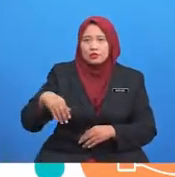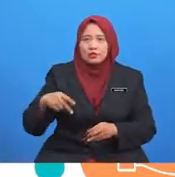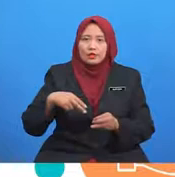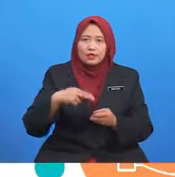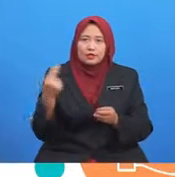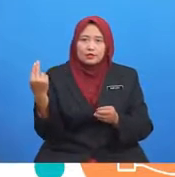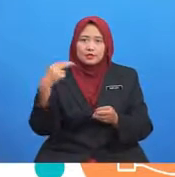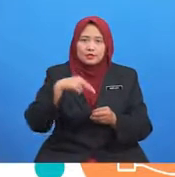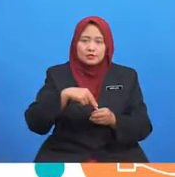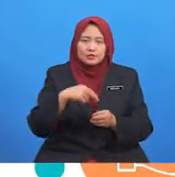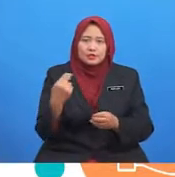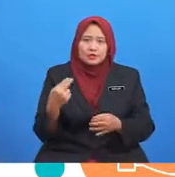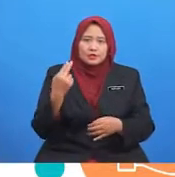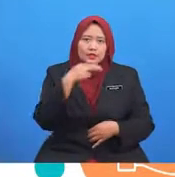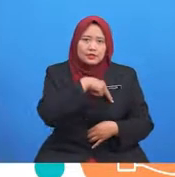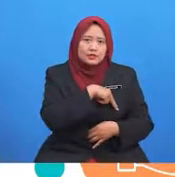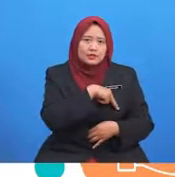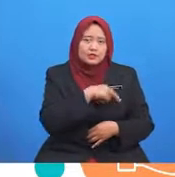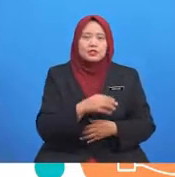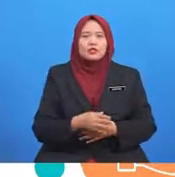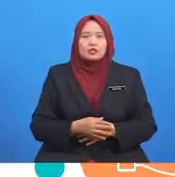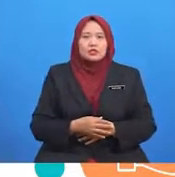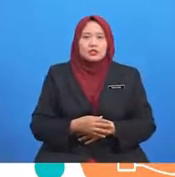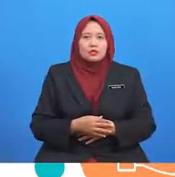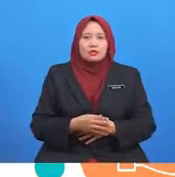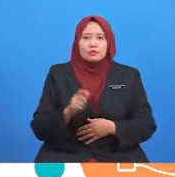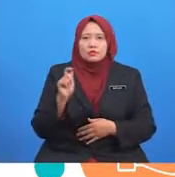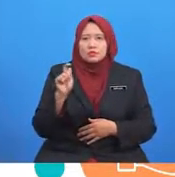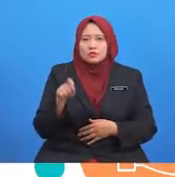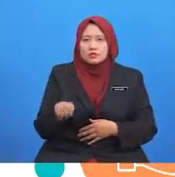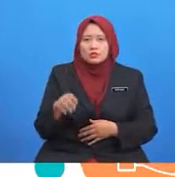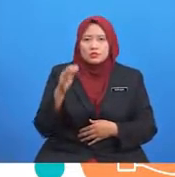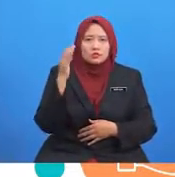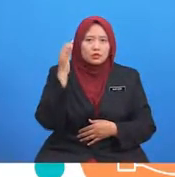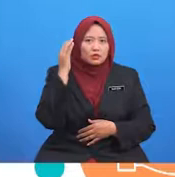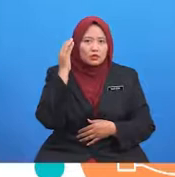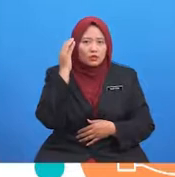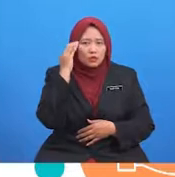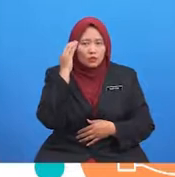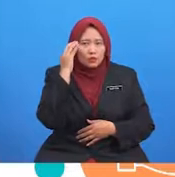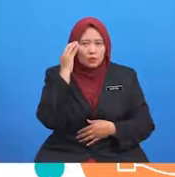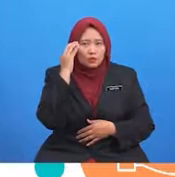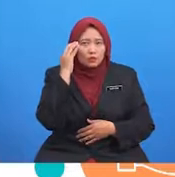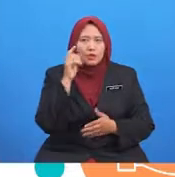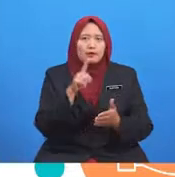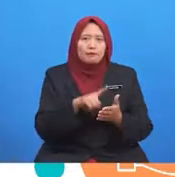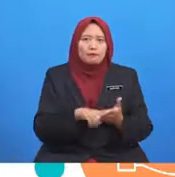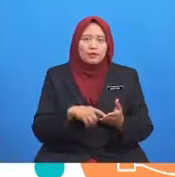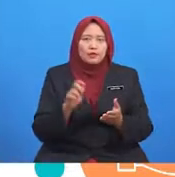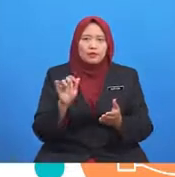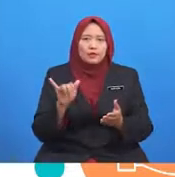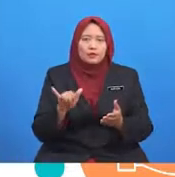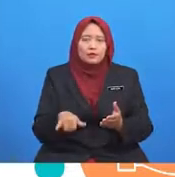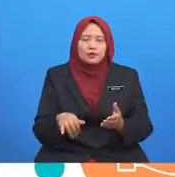pasaran. Kajian dibuat untuk mengenal pasti kelebihan dan kelemahan produk,